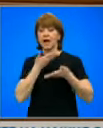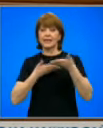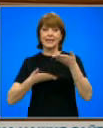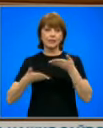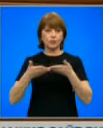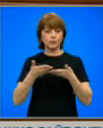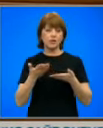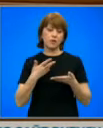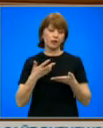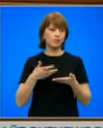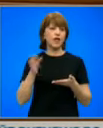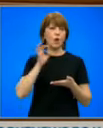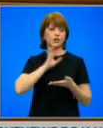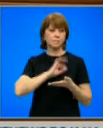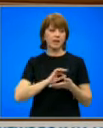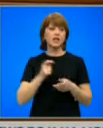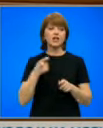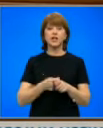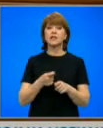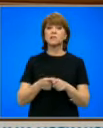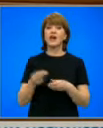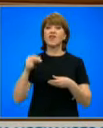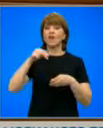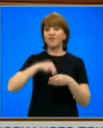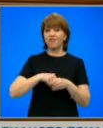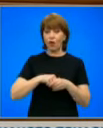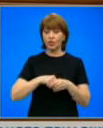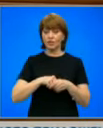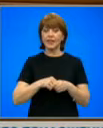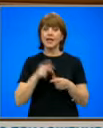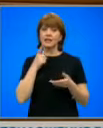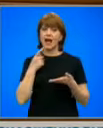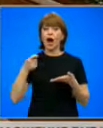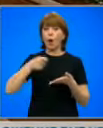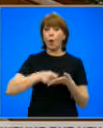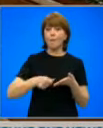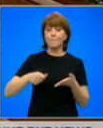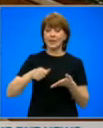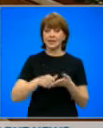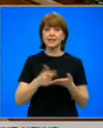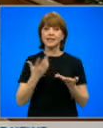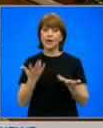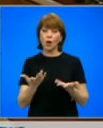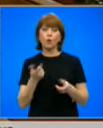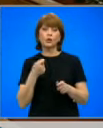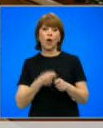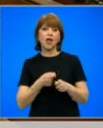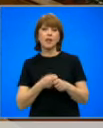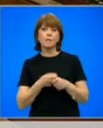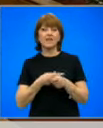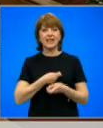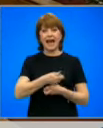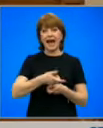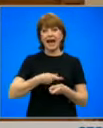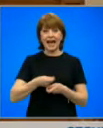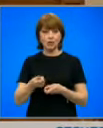бъде успешна и ще се създаде фонд, който да компенсира страните, които имат направени най-големи разходи за сметка на държавните си бюджети,